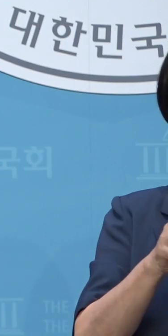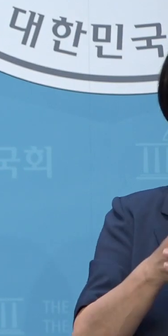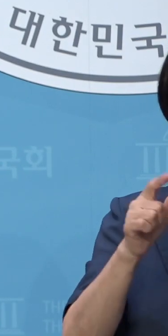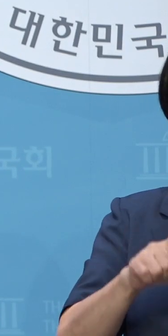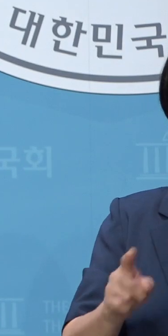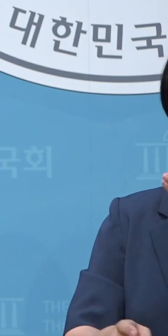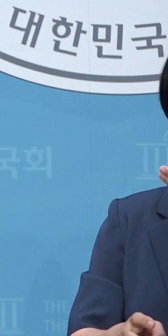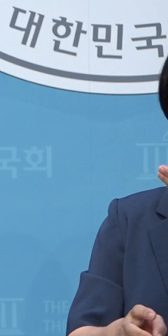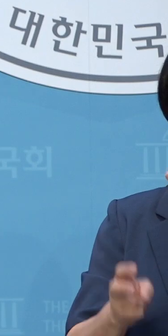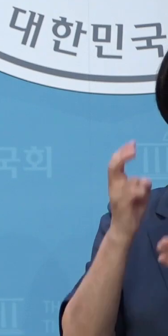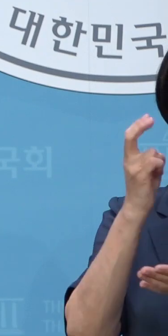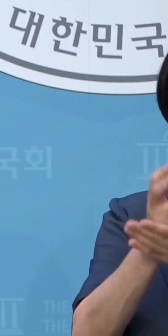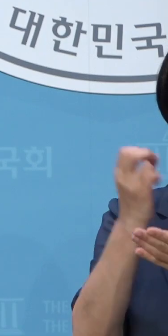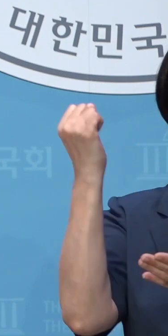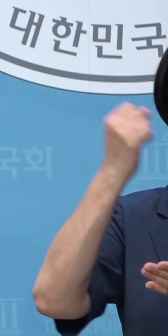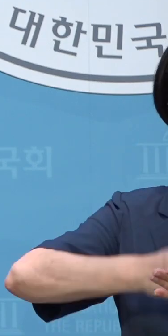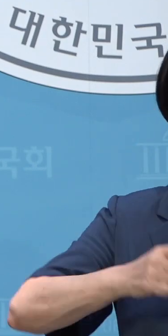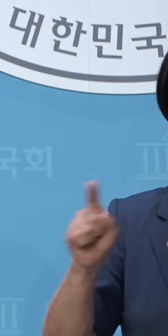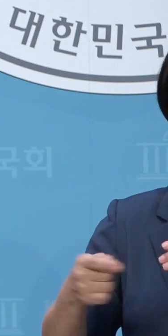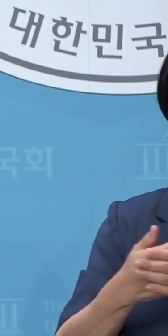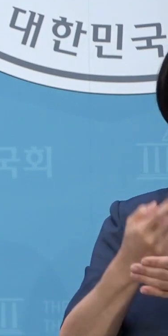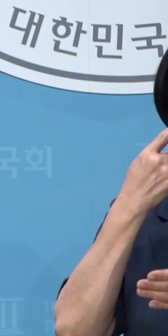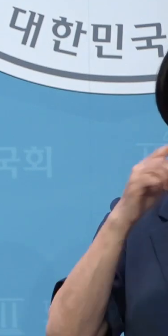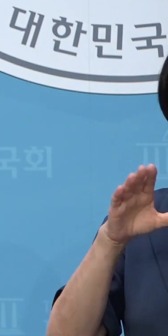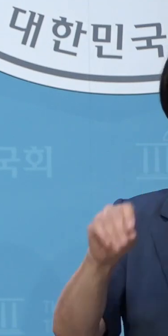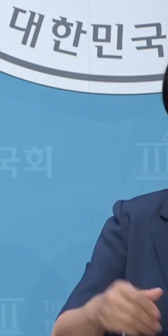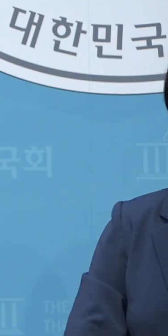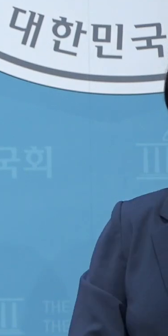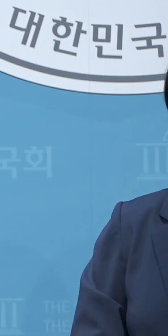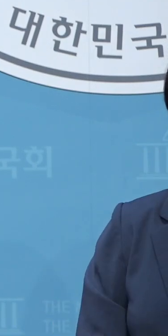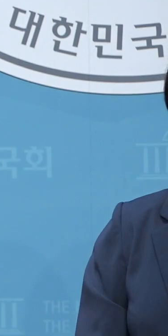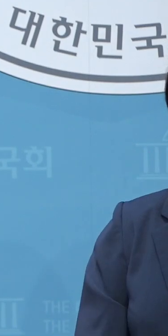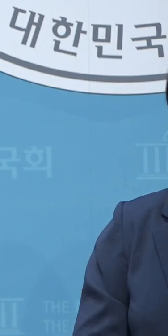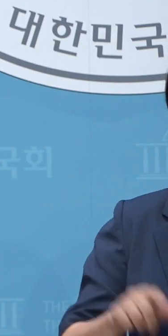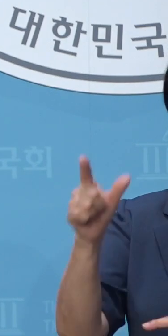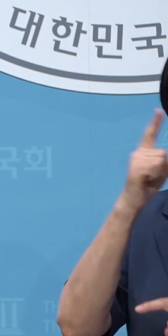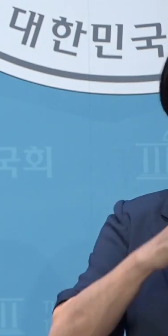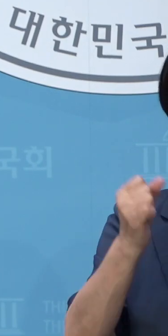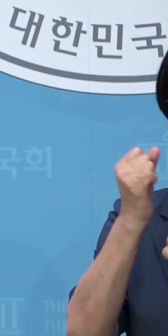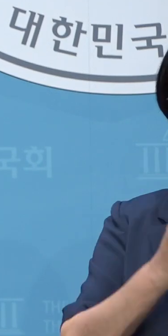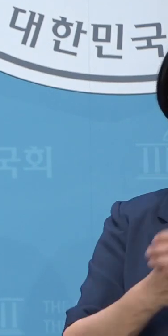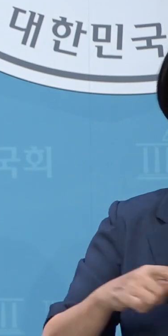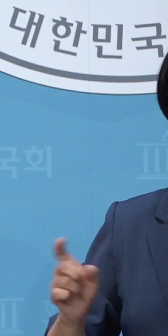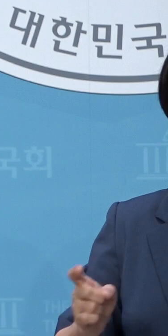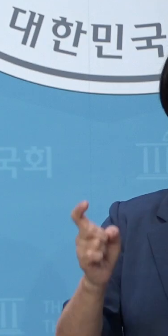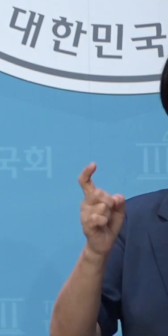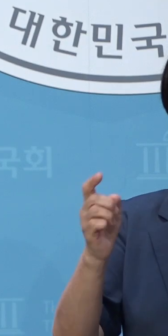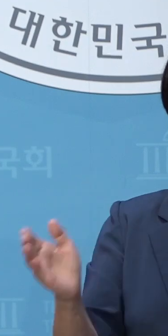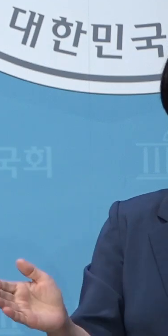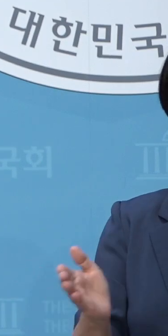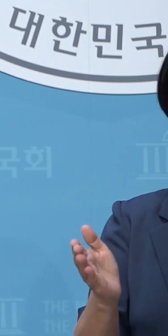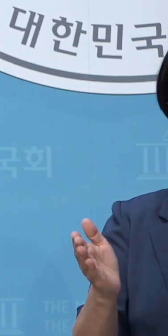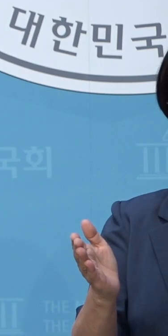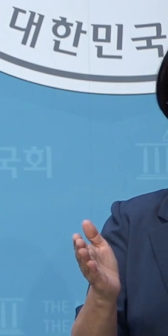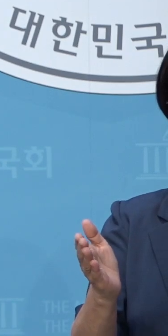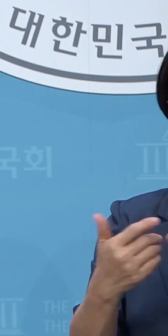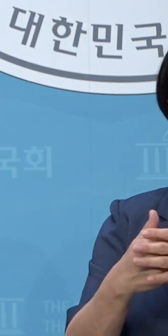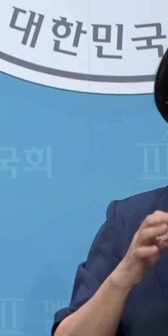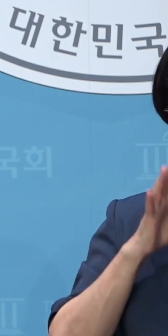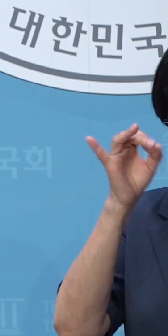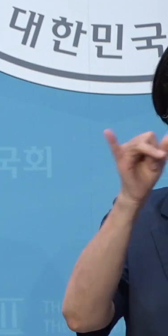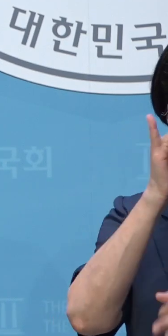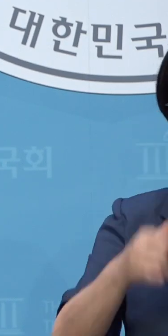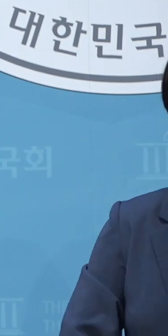반헌법적 시도를 중단하십시오 하나만 더 말하자면 논란을 일으킬래도 성의가